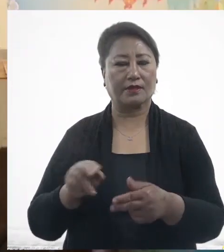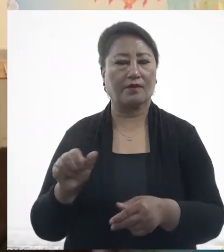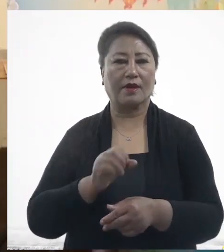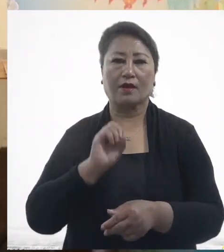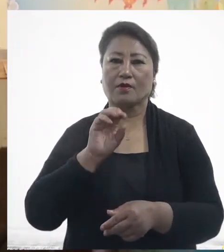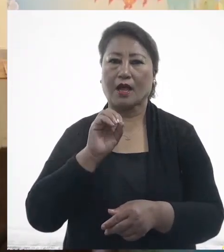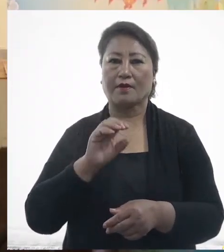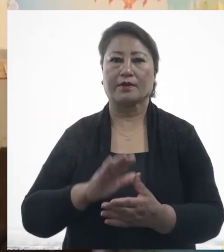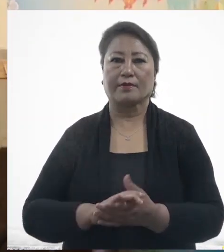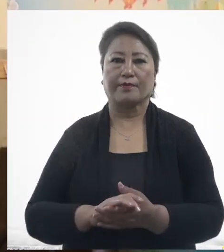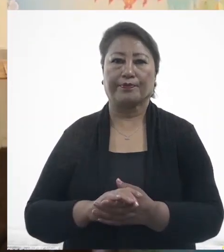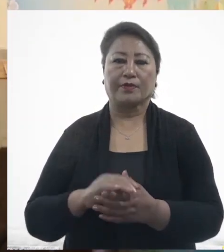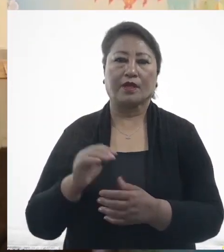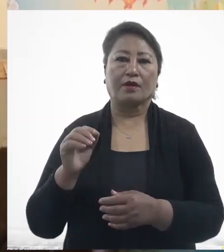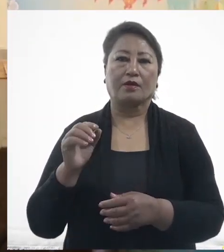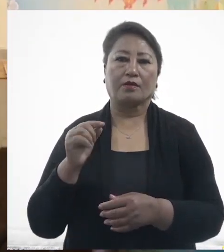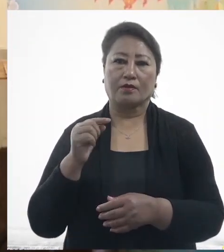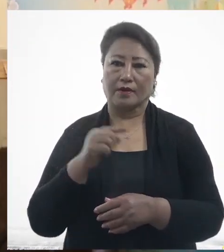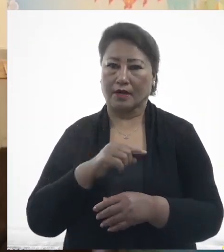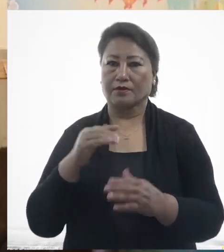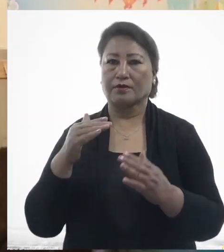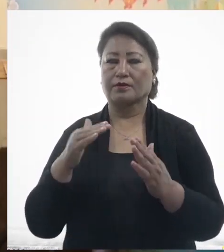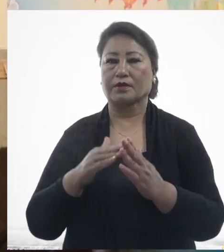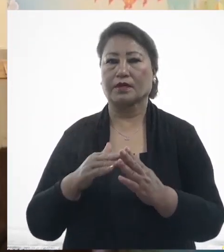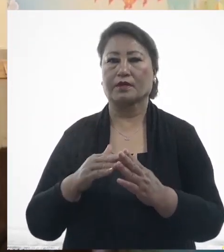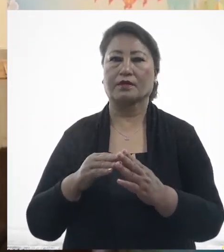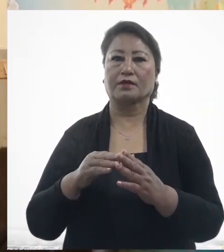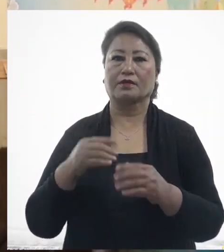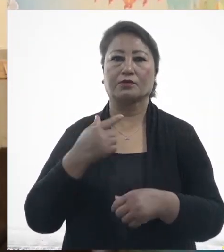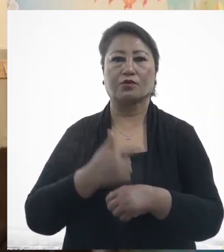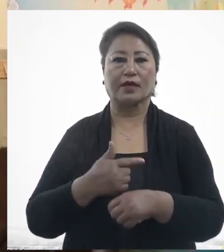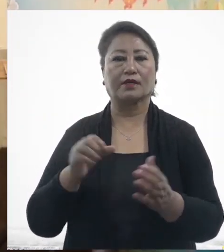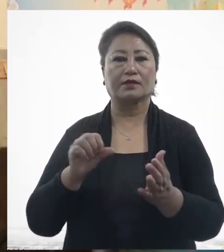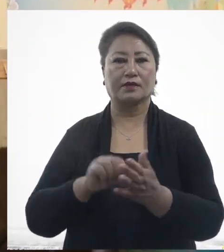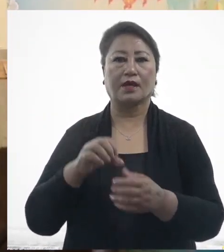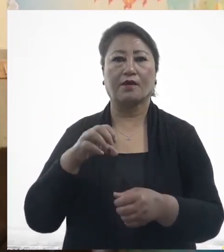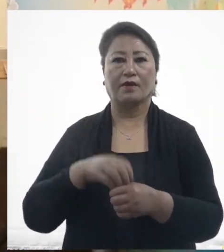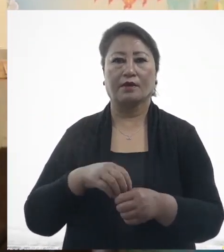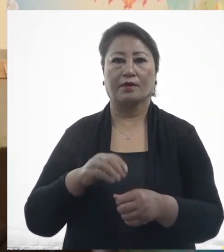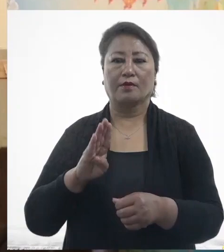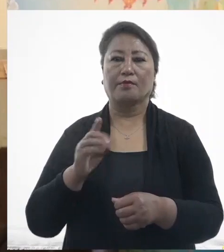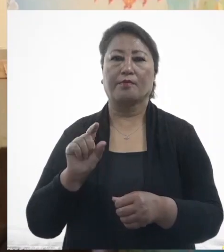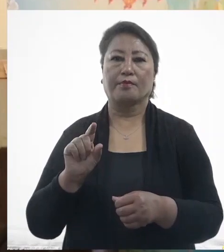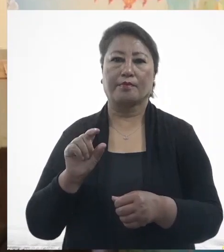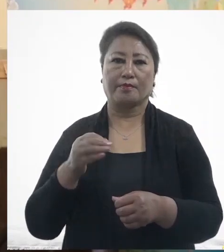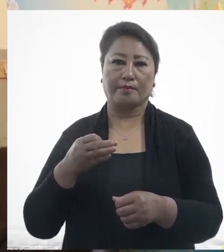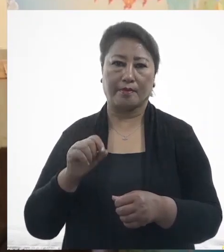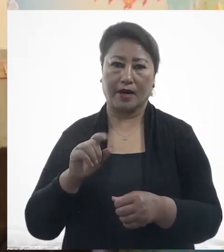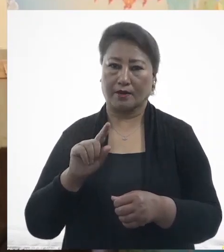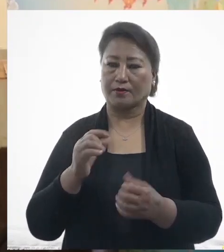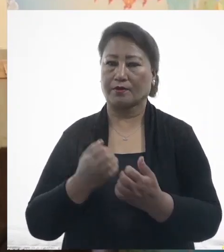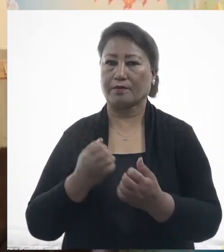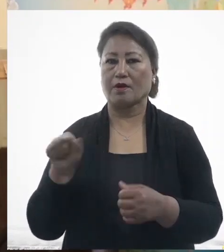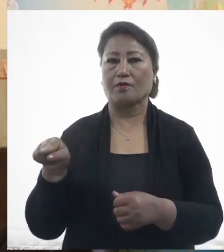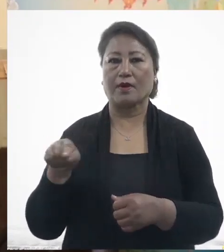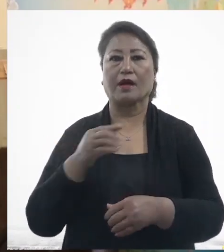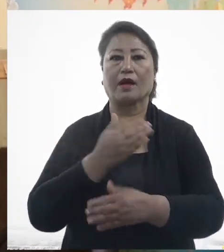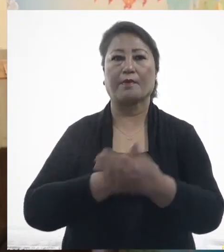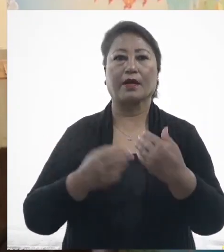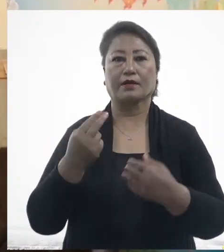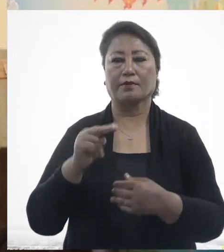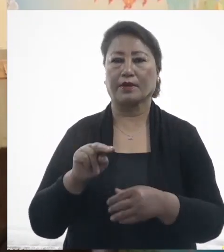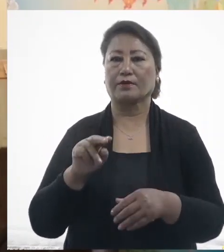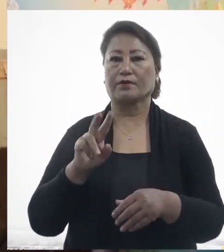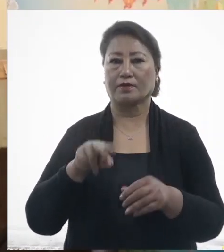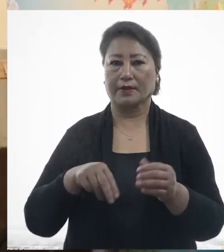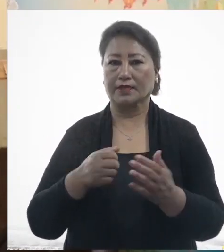आवाजमा मेरो घर नुवाकोट जिल्ला बेलकोटगढी नगरपालिका 9 बाघखोर मेरो अपाङ्गता भएको अवस्था चाहिँ यो